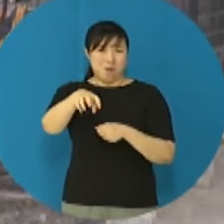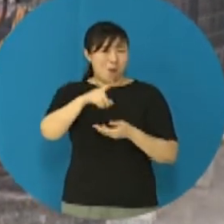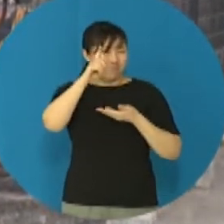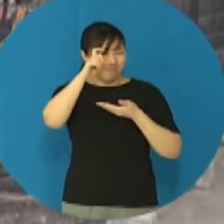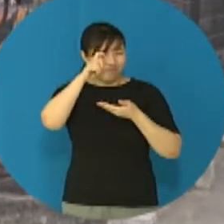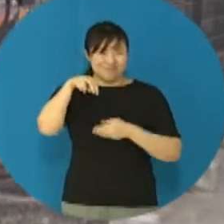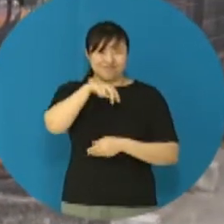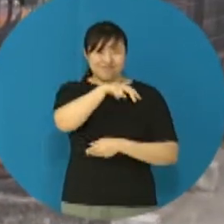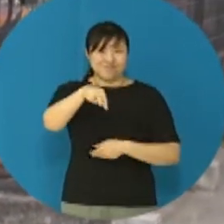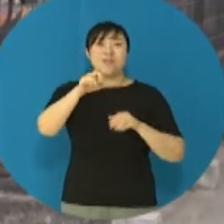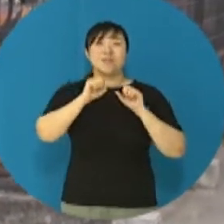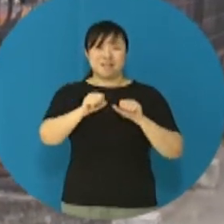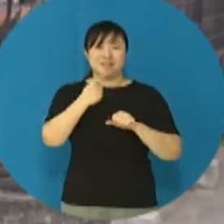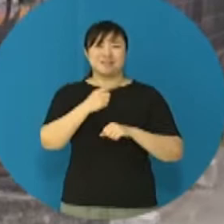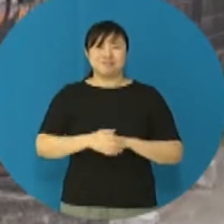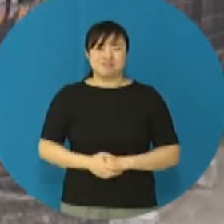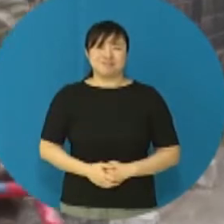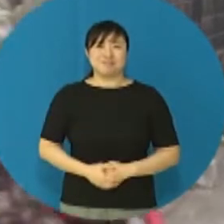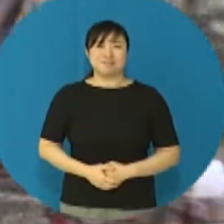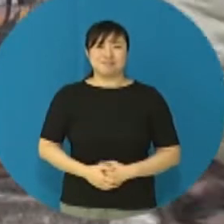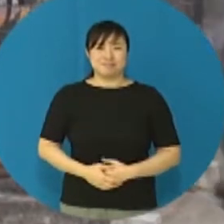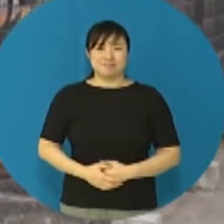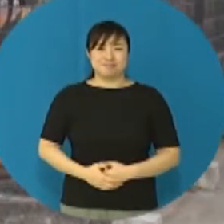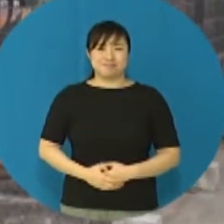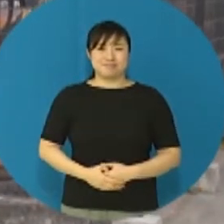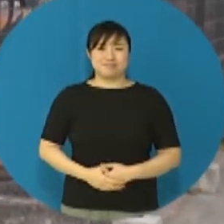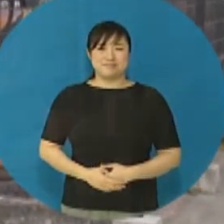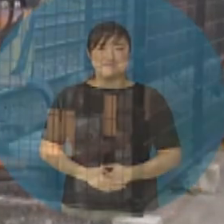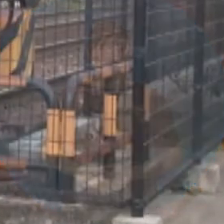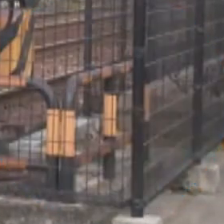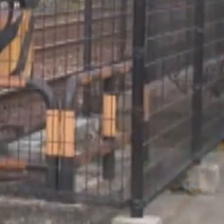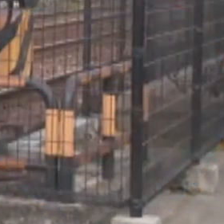よ。それでは早速行ってみましょう。